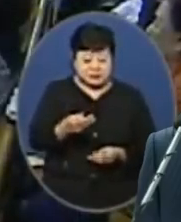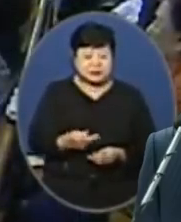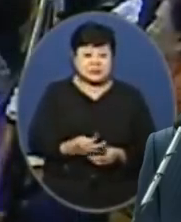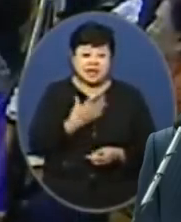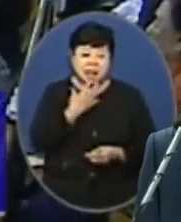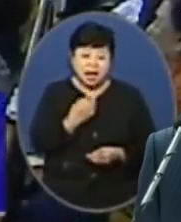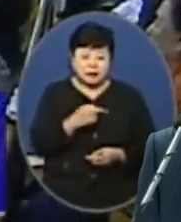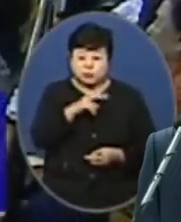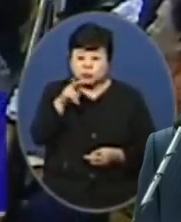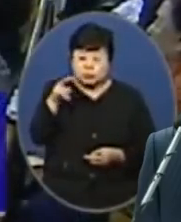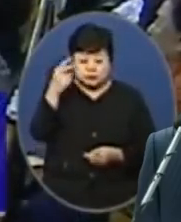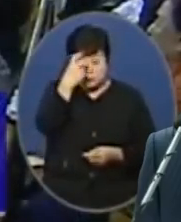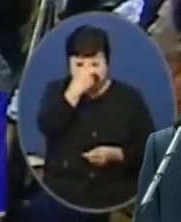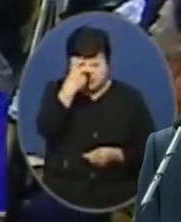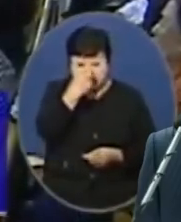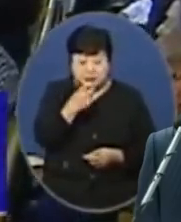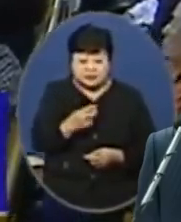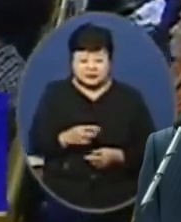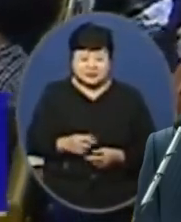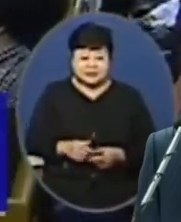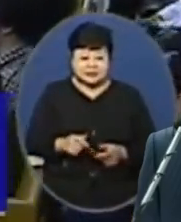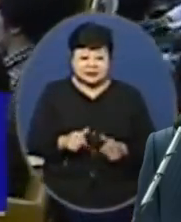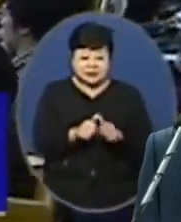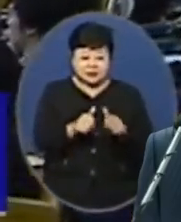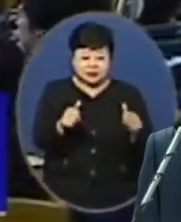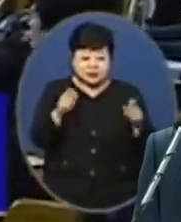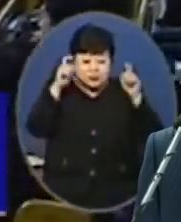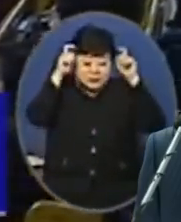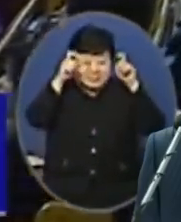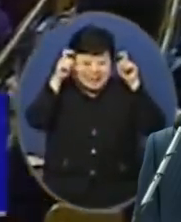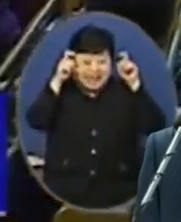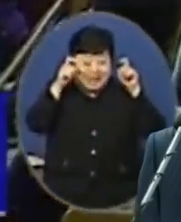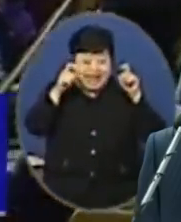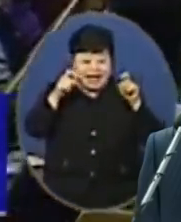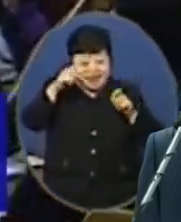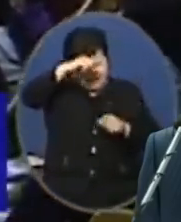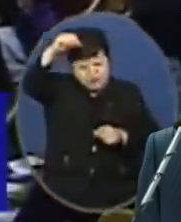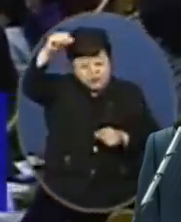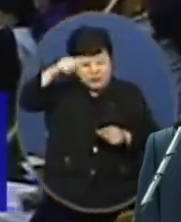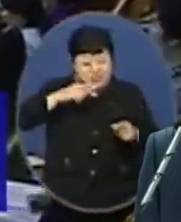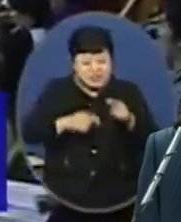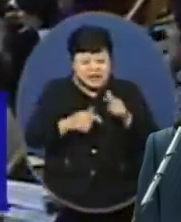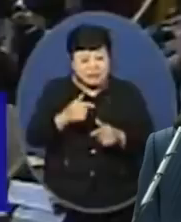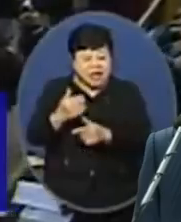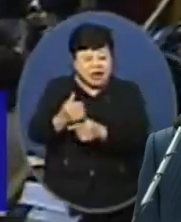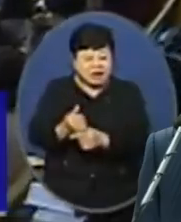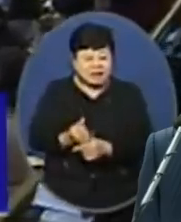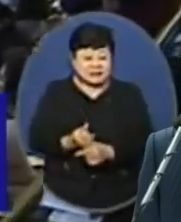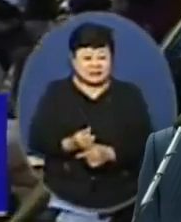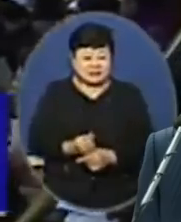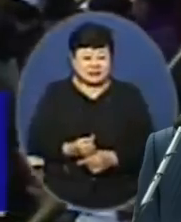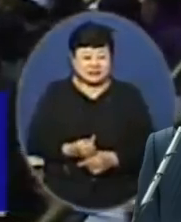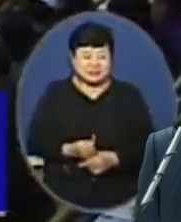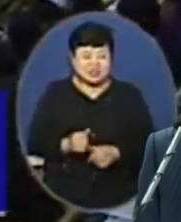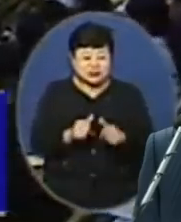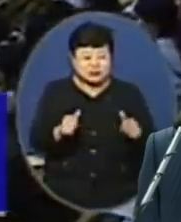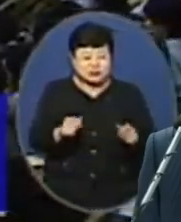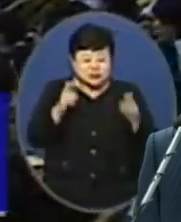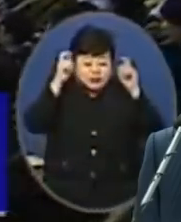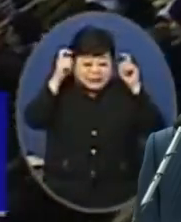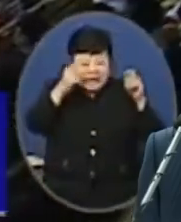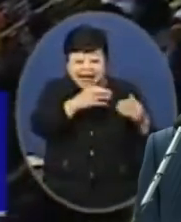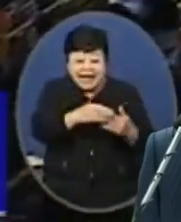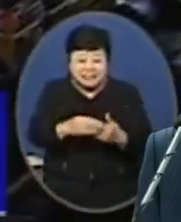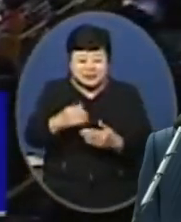아브라함이 눈을 들어 살펴본 적 한 수양이 뒤에 있는데 뿔이 수풀에 걸려 있는지라. 아브라함이 가서 그 수양을 가져다가